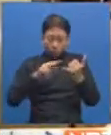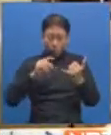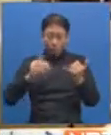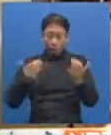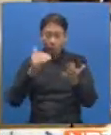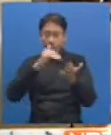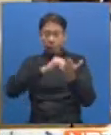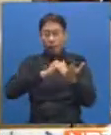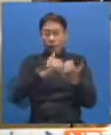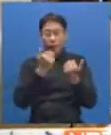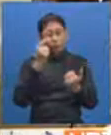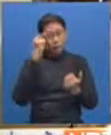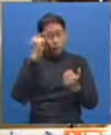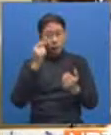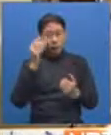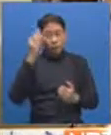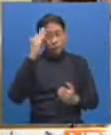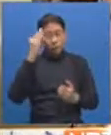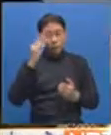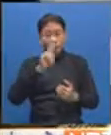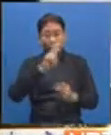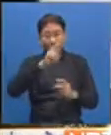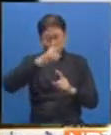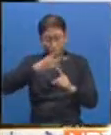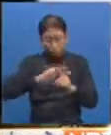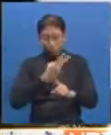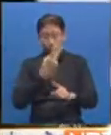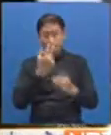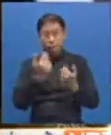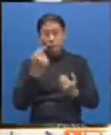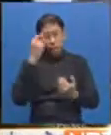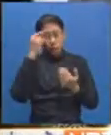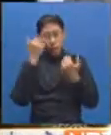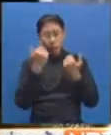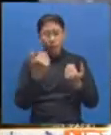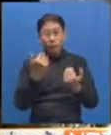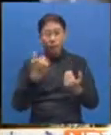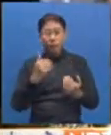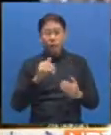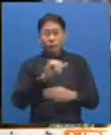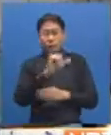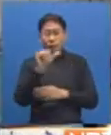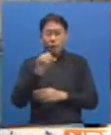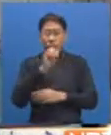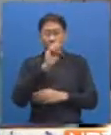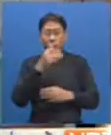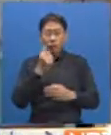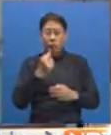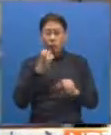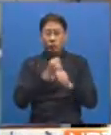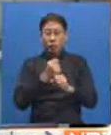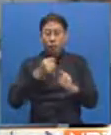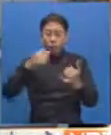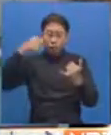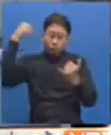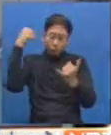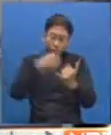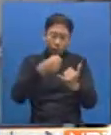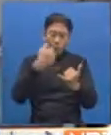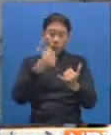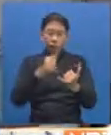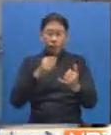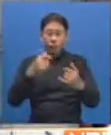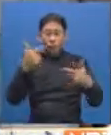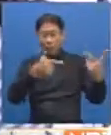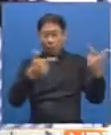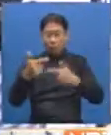ละเอียดอีกครั้งซึ่งจะทราบผลไม่เกิน 2เดือนค่ะส่วนข้อสงสัยของยาที่เกรงว่าผู้ตายอาจจะถูกทำร้ายร่างกายจนเสียชีวิตเนื่องจากมี